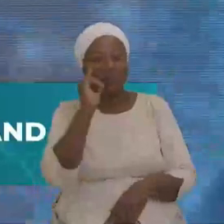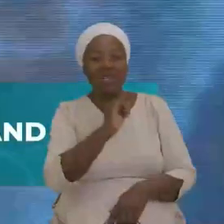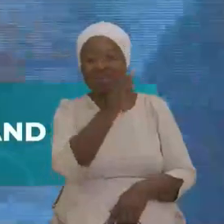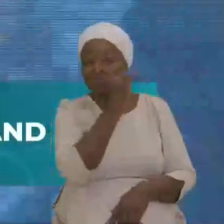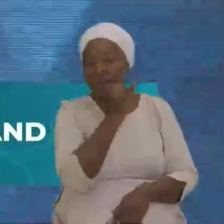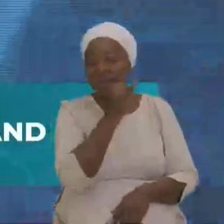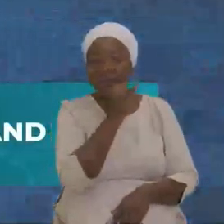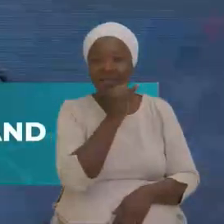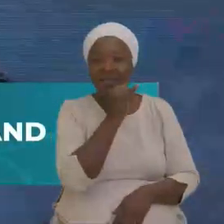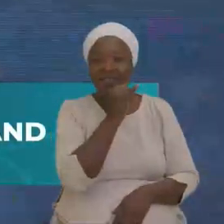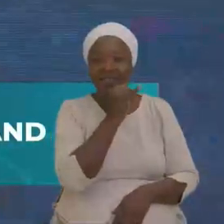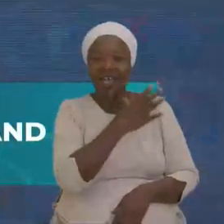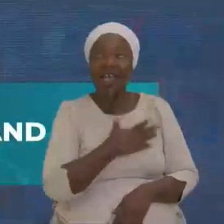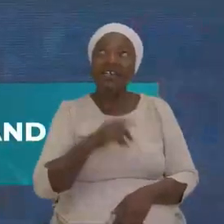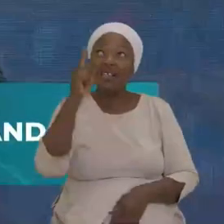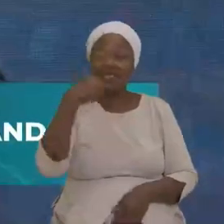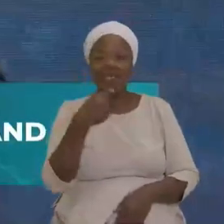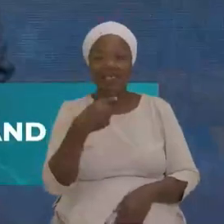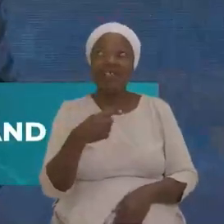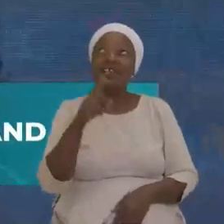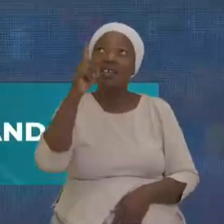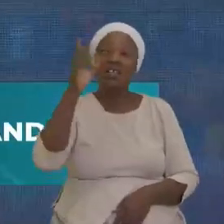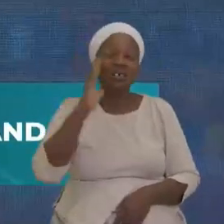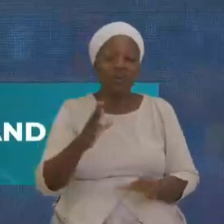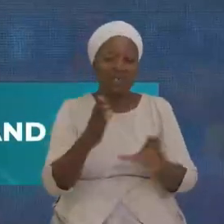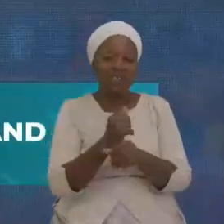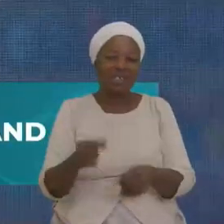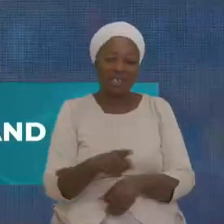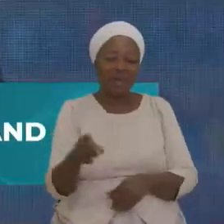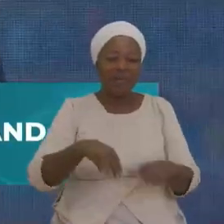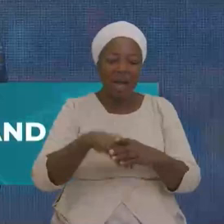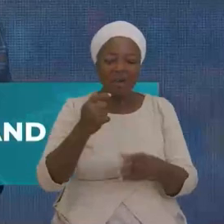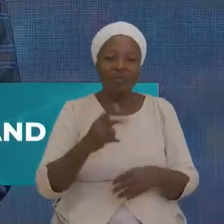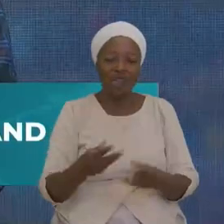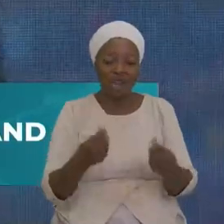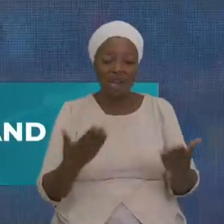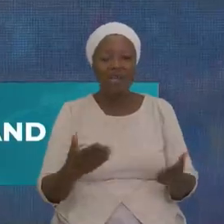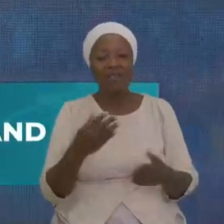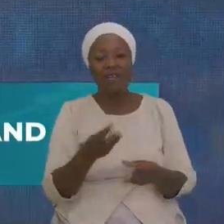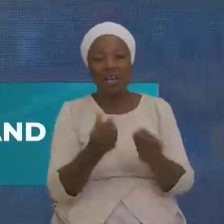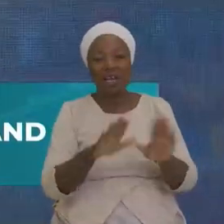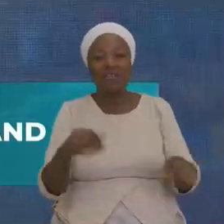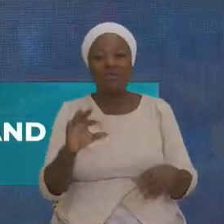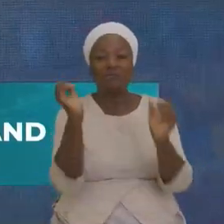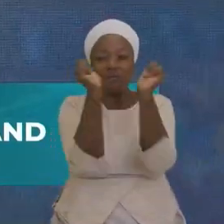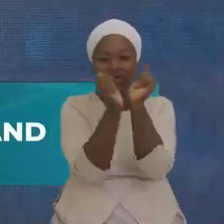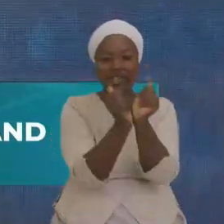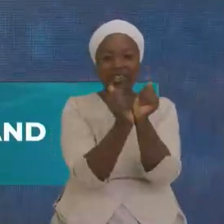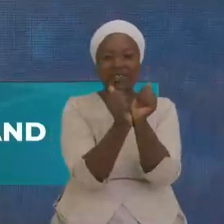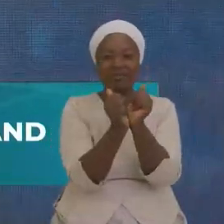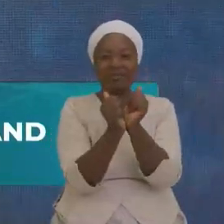d'Israël. Et il a dit qu'il les sortira de la servitude.